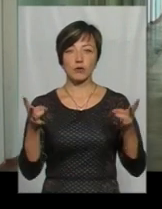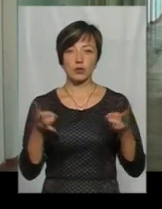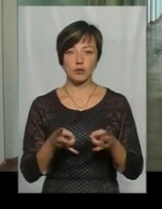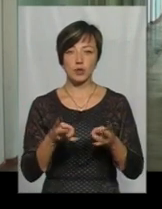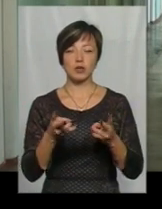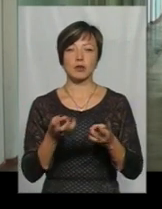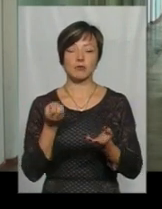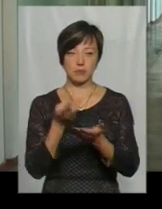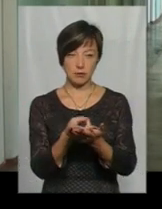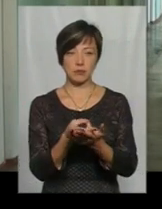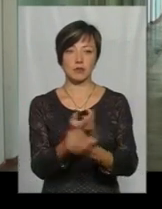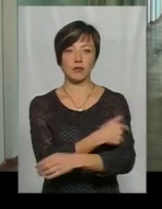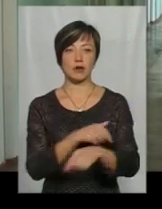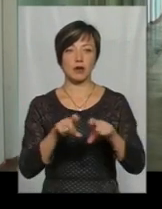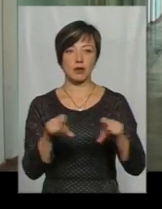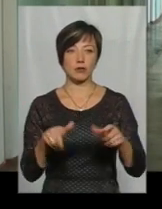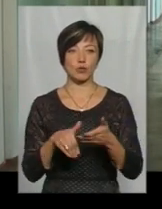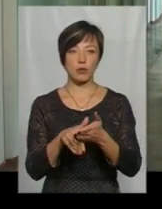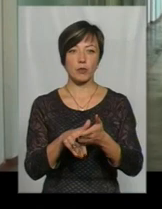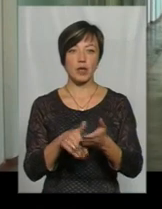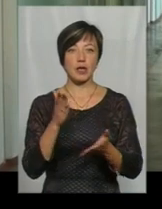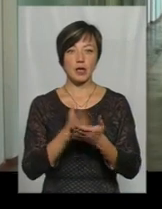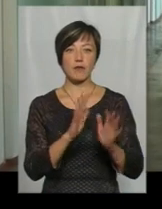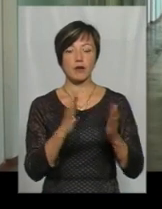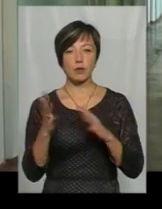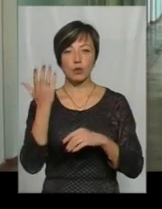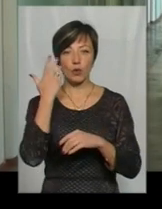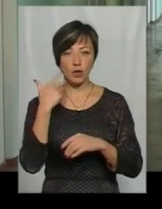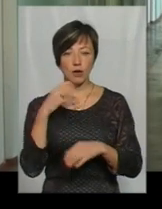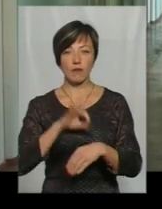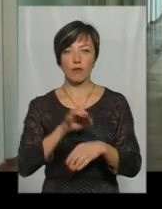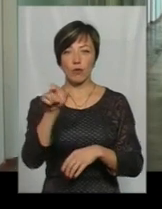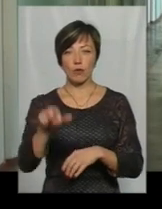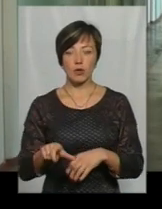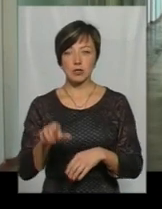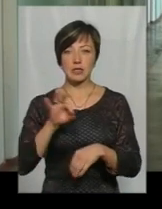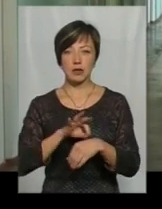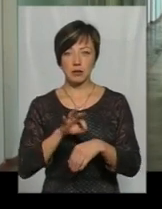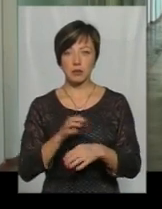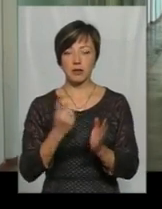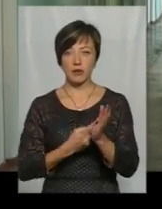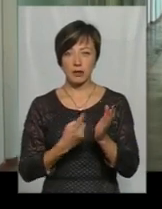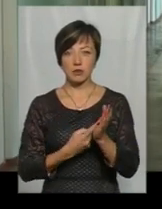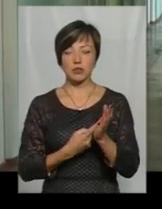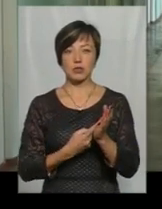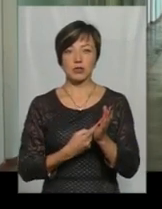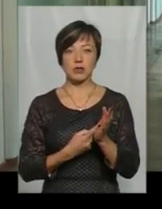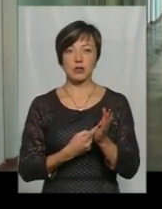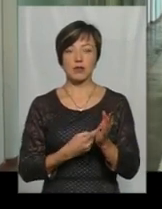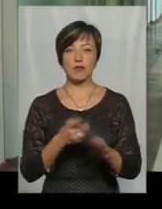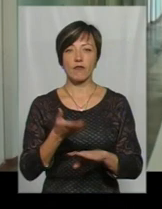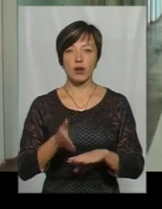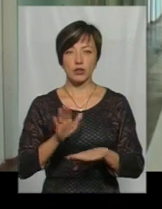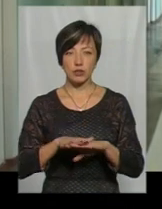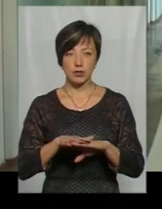потребує стаціонарної допомоги. Є такі випадки, коли хворі з діагнозом підтвердженим сальмонельоз дуже